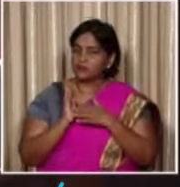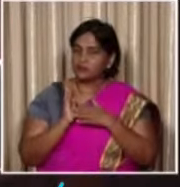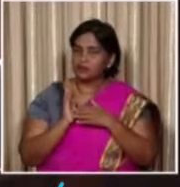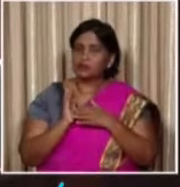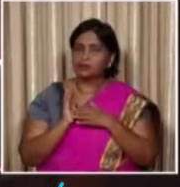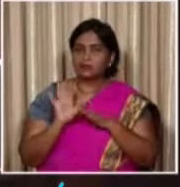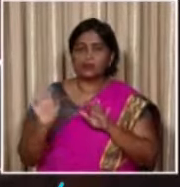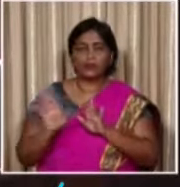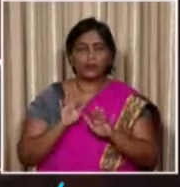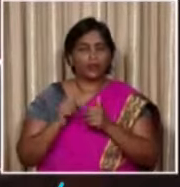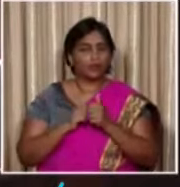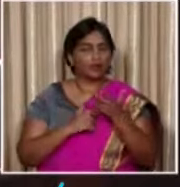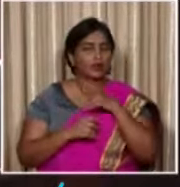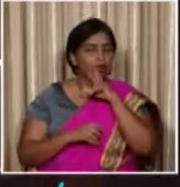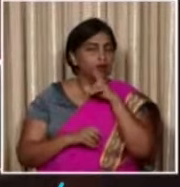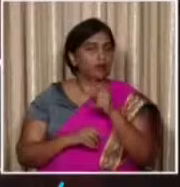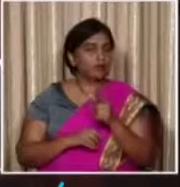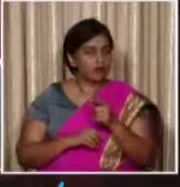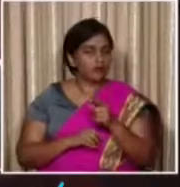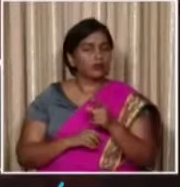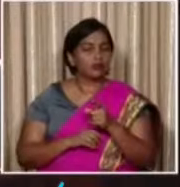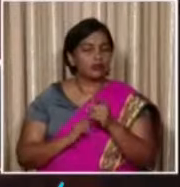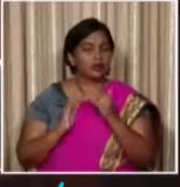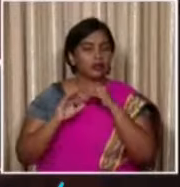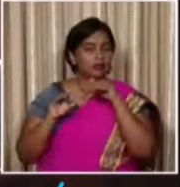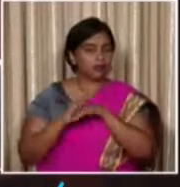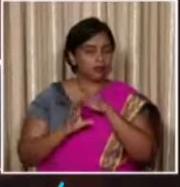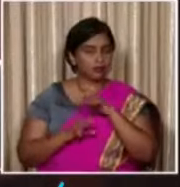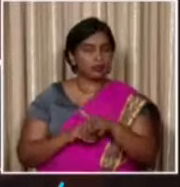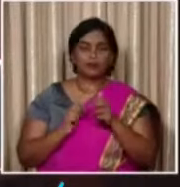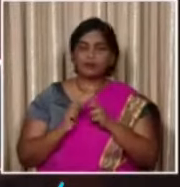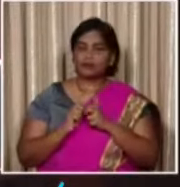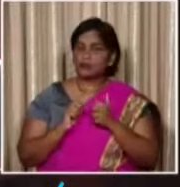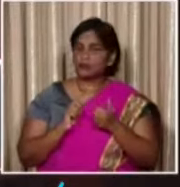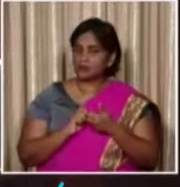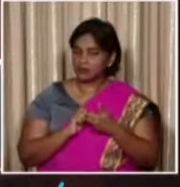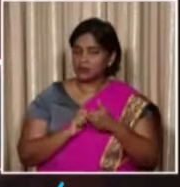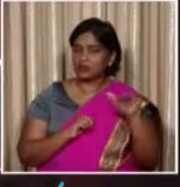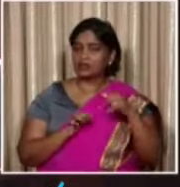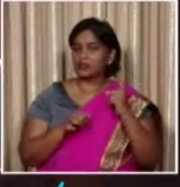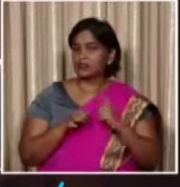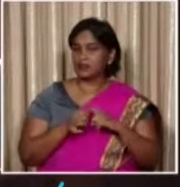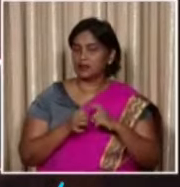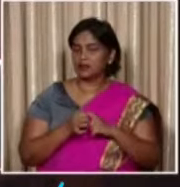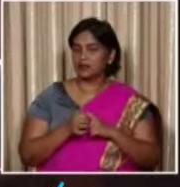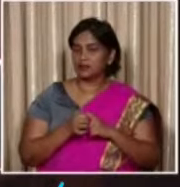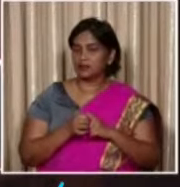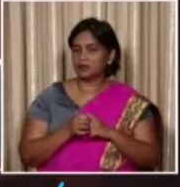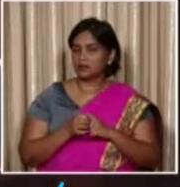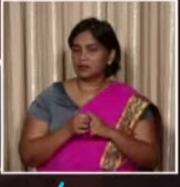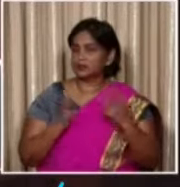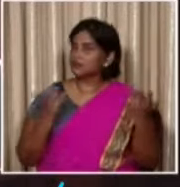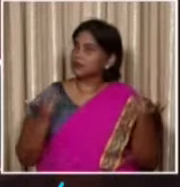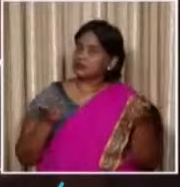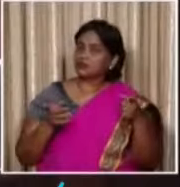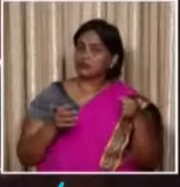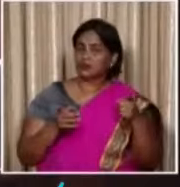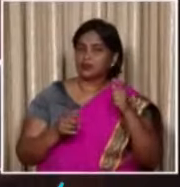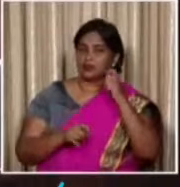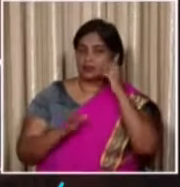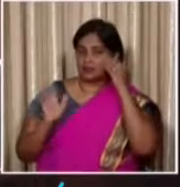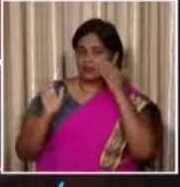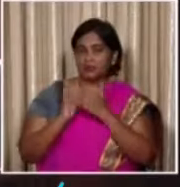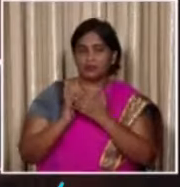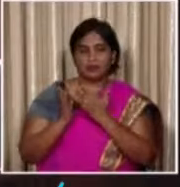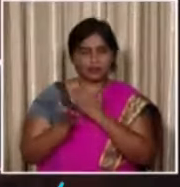අපිට පාලනය කරන්න බැරි සුනකින් ගෘහාසිත ඇති කිරීම නිසා ඇතිවෙනා වූ මේ සමාජ ප්‍රශ්නෙට ඔබතුමා මොනවා හරි ජනතා පැත්තෙන්